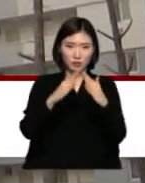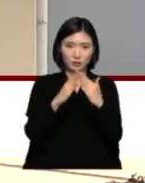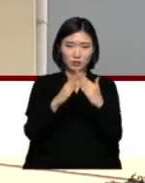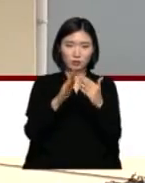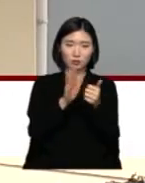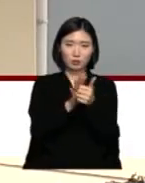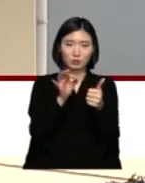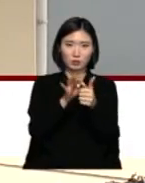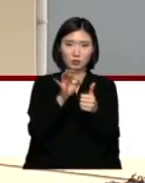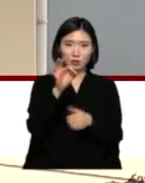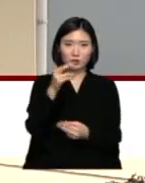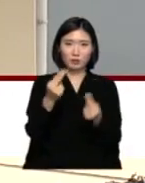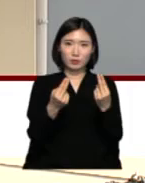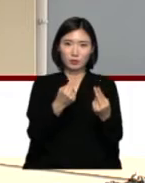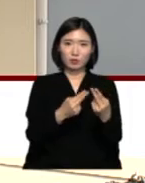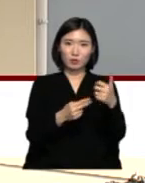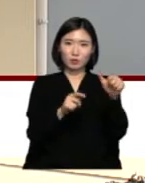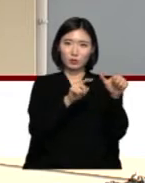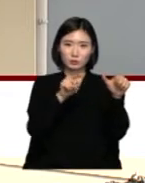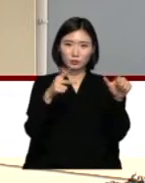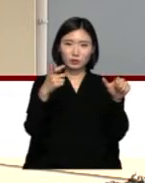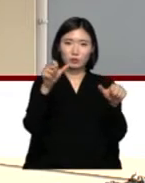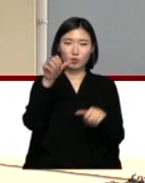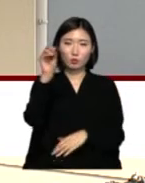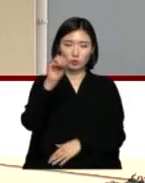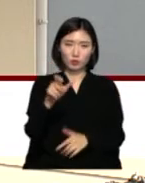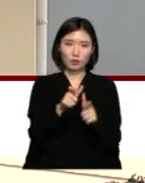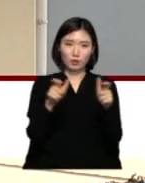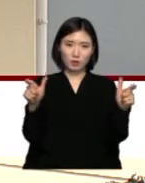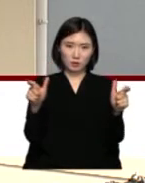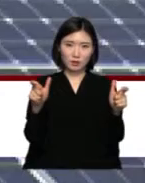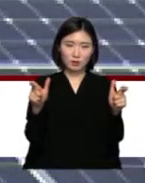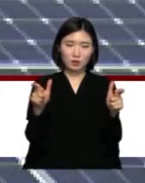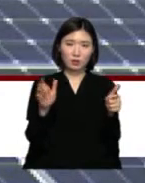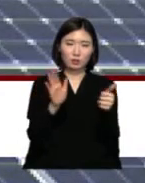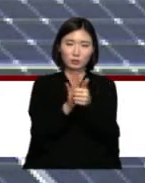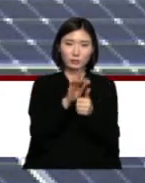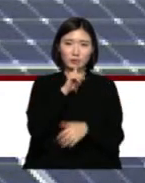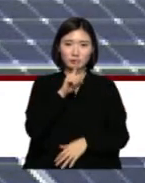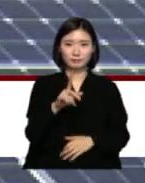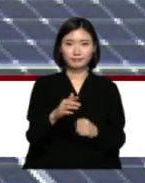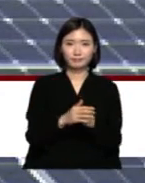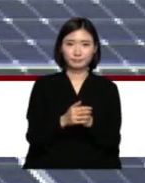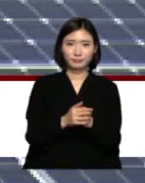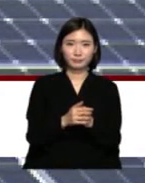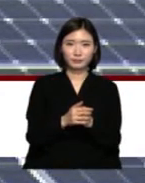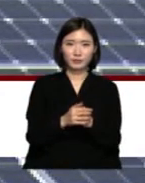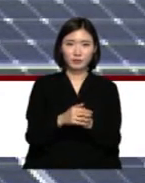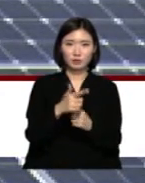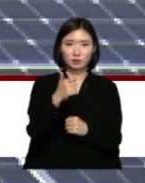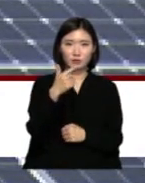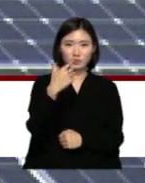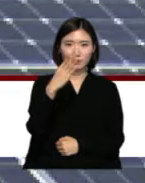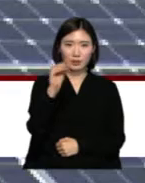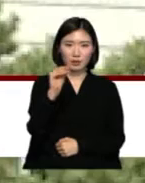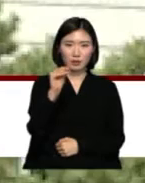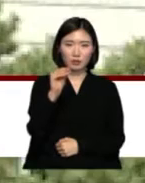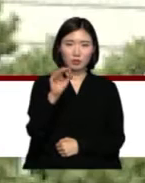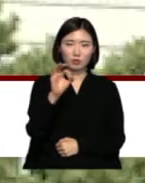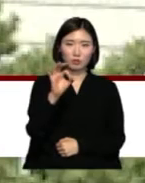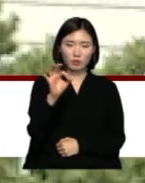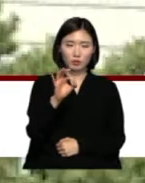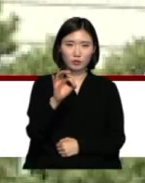가격대비 50% 에서 75% 로 확대 시행한다고 밝혔습니다 이에 따라 610,000 원 짜리